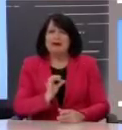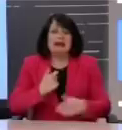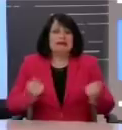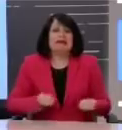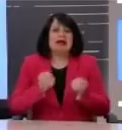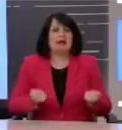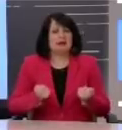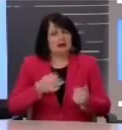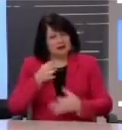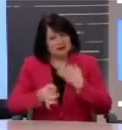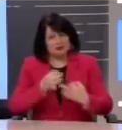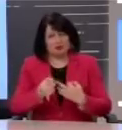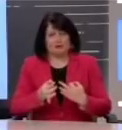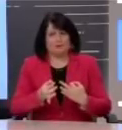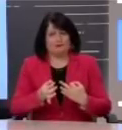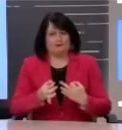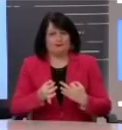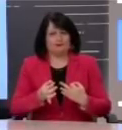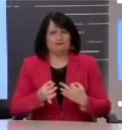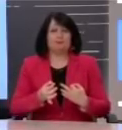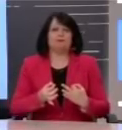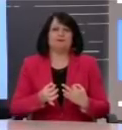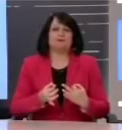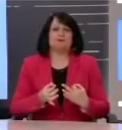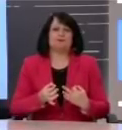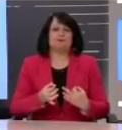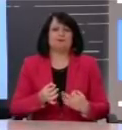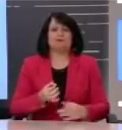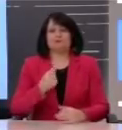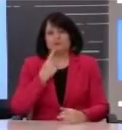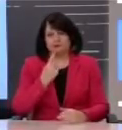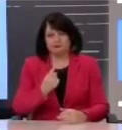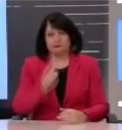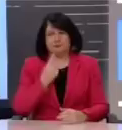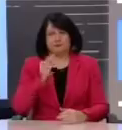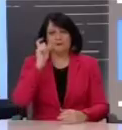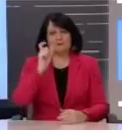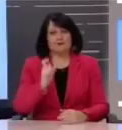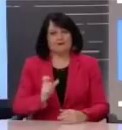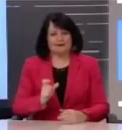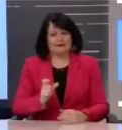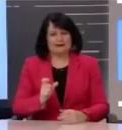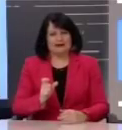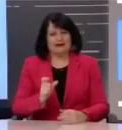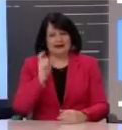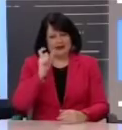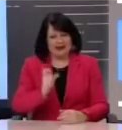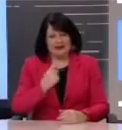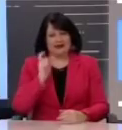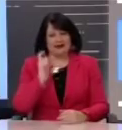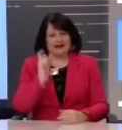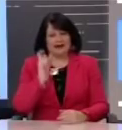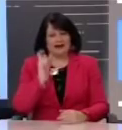γεγονότα, για να χρησιμοποιήσω και την ορολογία που αποκομίσαμε από το ταξίδι,